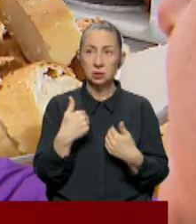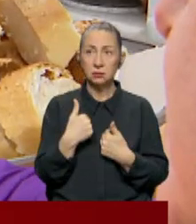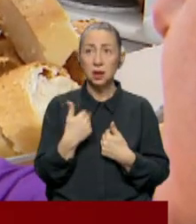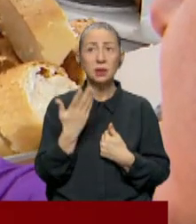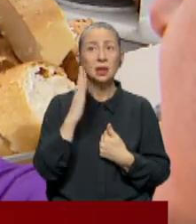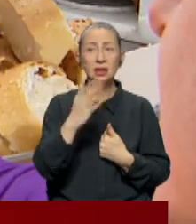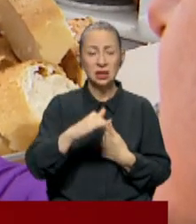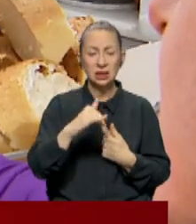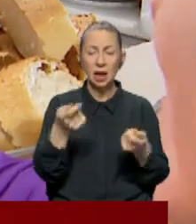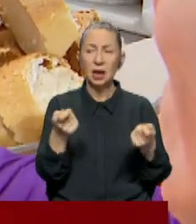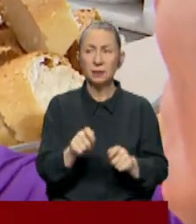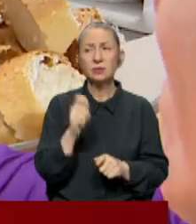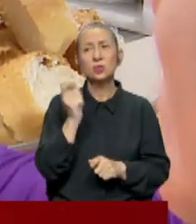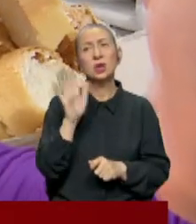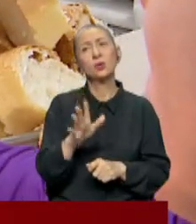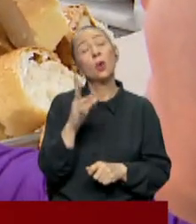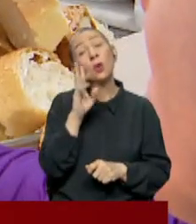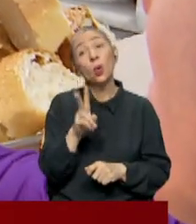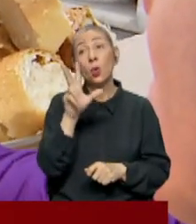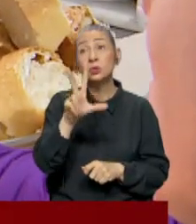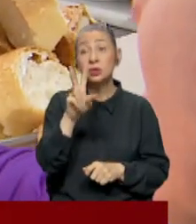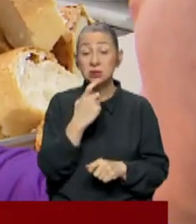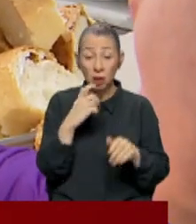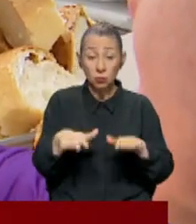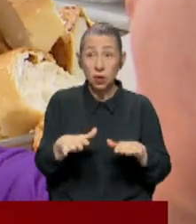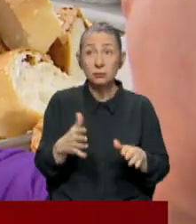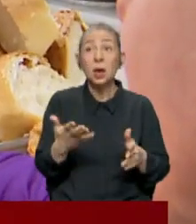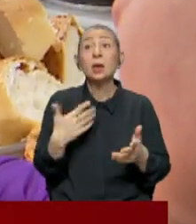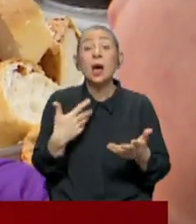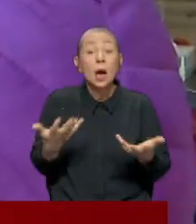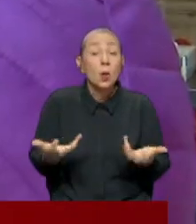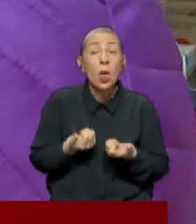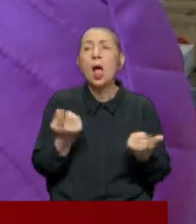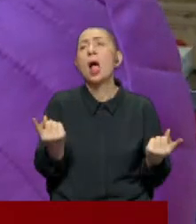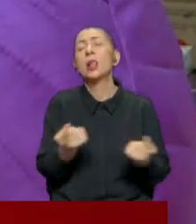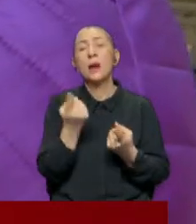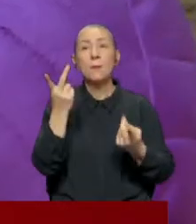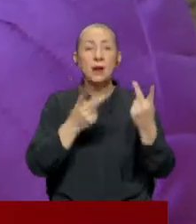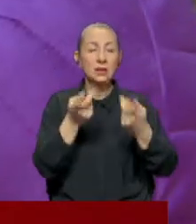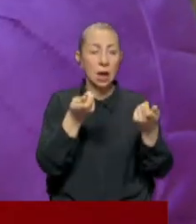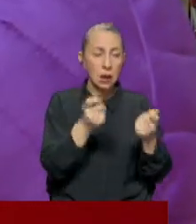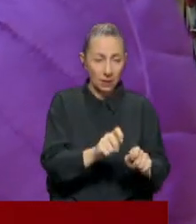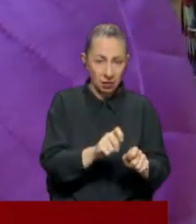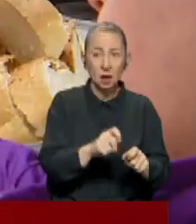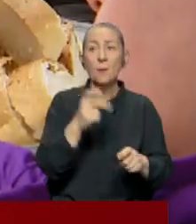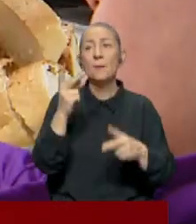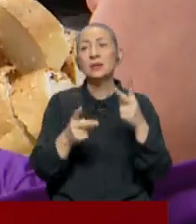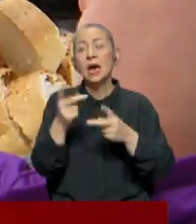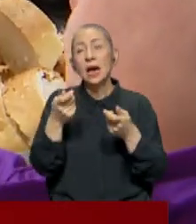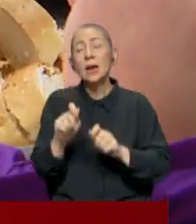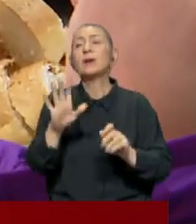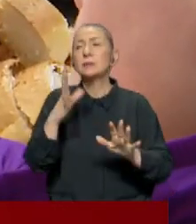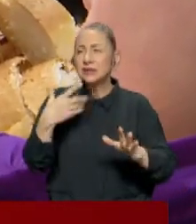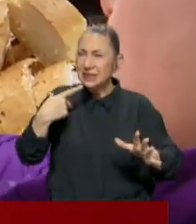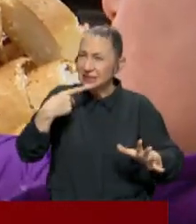Nereye giderse yakın zamanda kapatmak zorunda kalacağız. Öyle gözüküyor. 32 sene buradayım, artık verecek gücümüz kalmadı. Kimi kapattı ekmek teknesini, kimi de